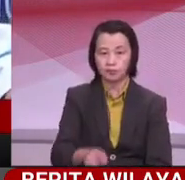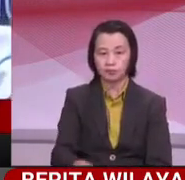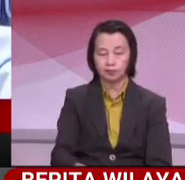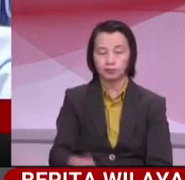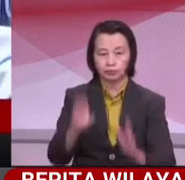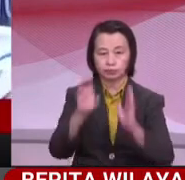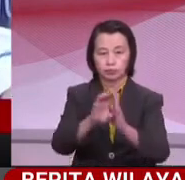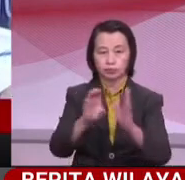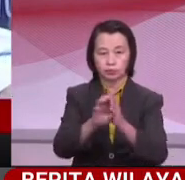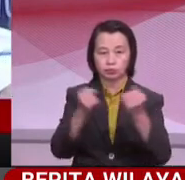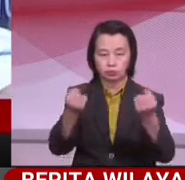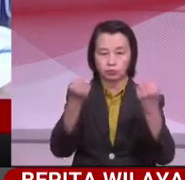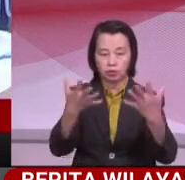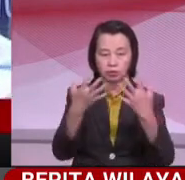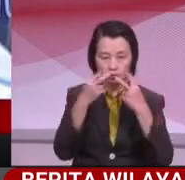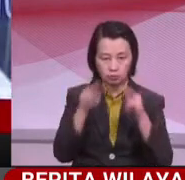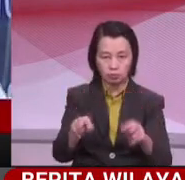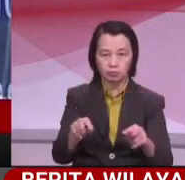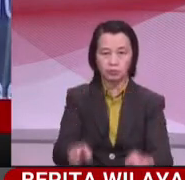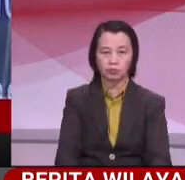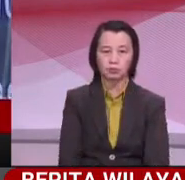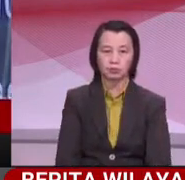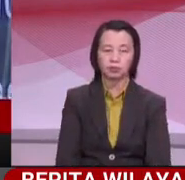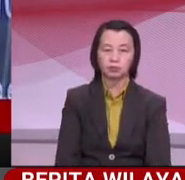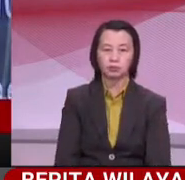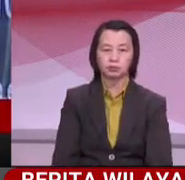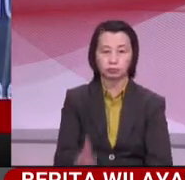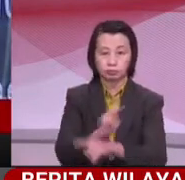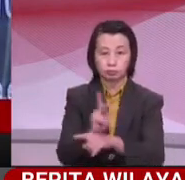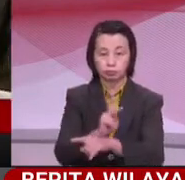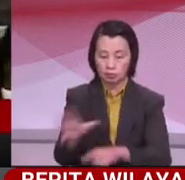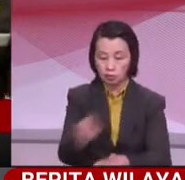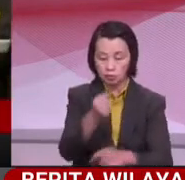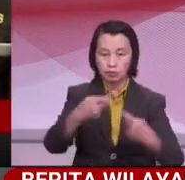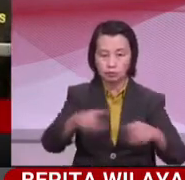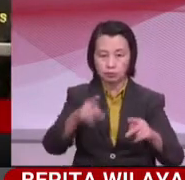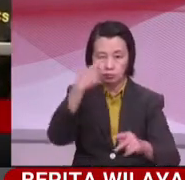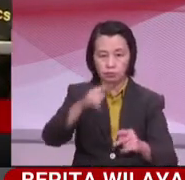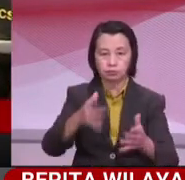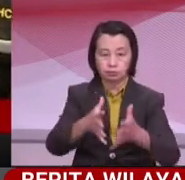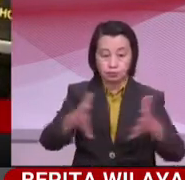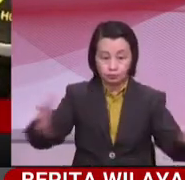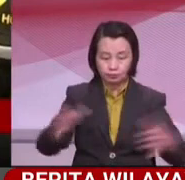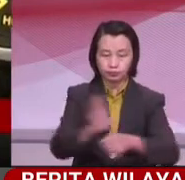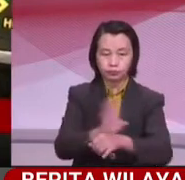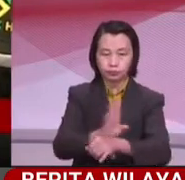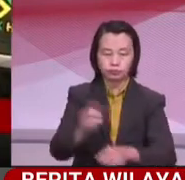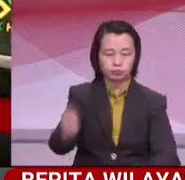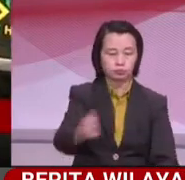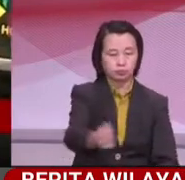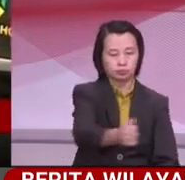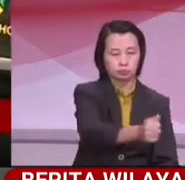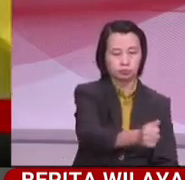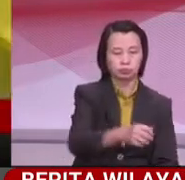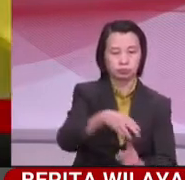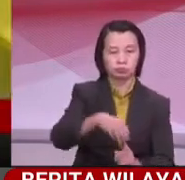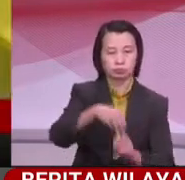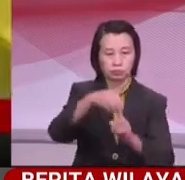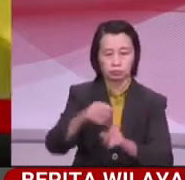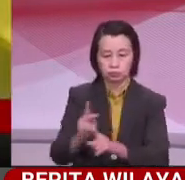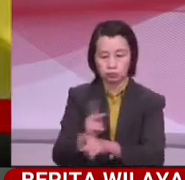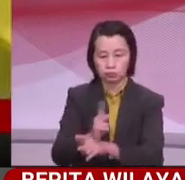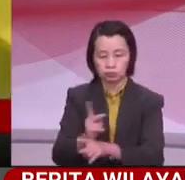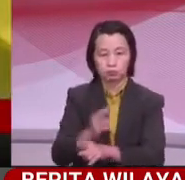contoh ramai terlihat lebih jelasnya koperasi boleh mengambil peluang ini untuk memperluas perdagangan masing-masing terutama